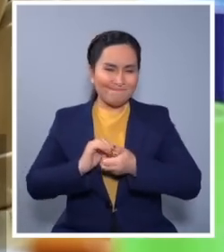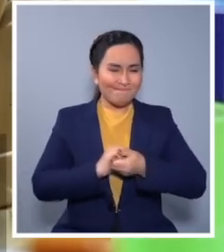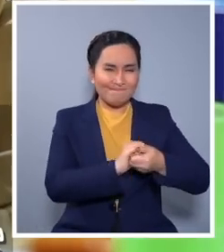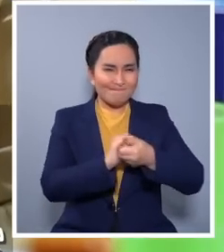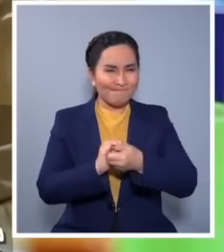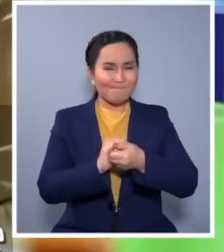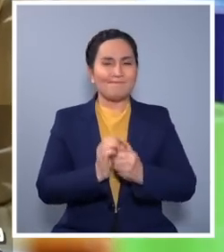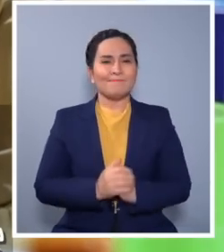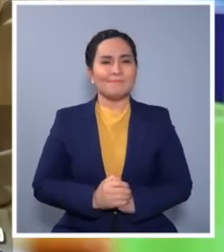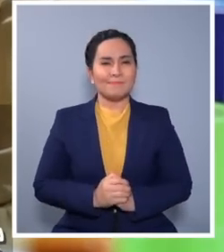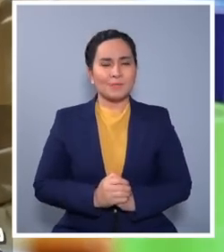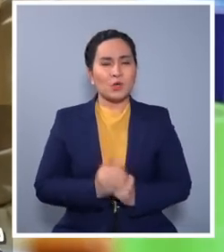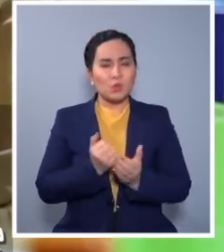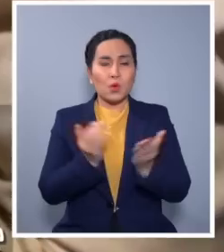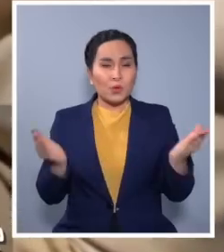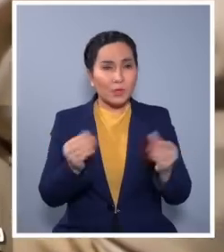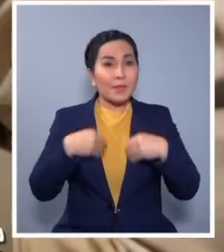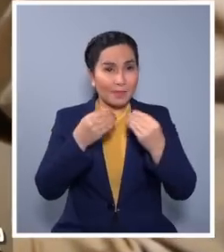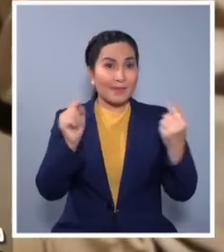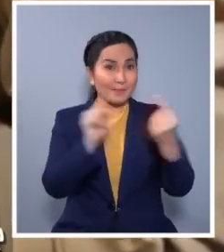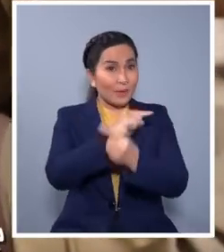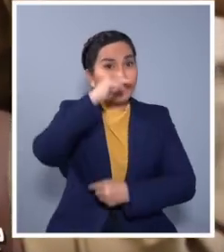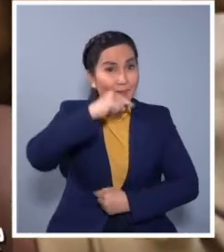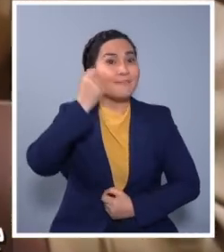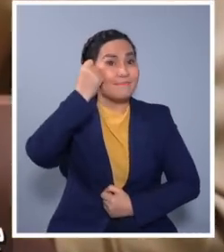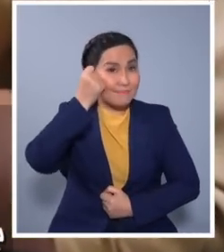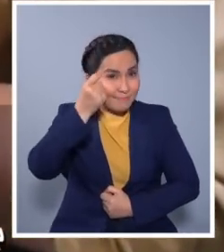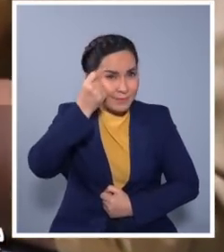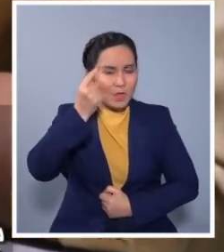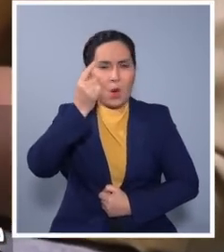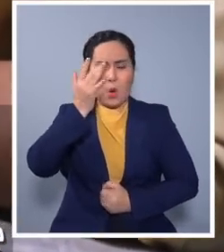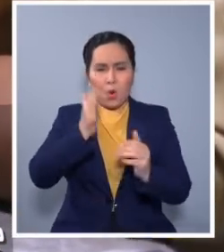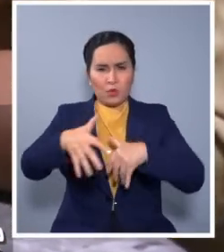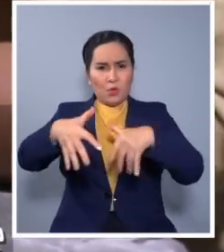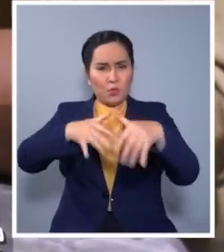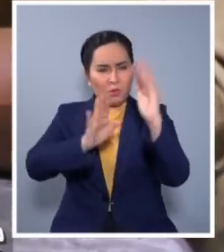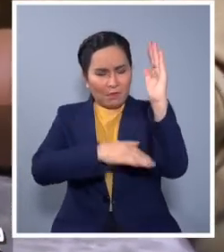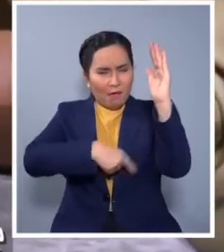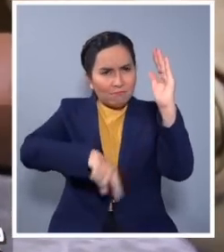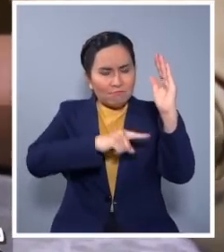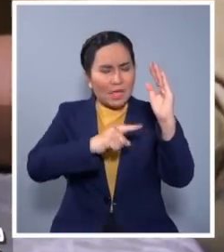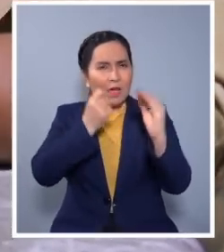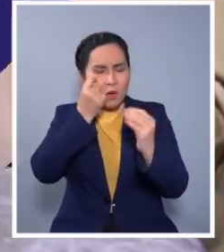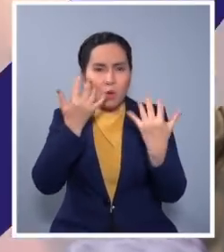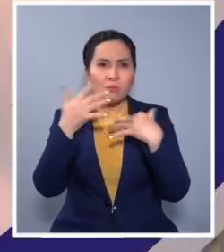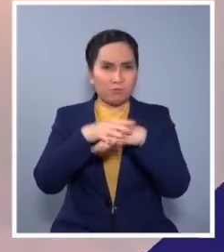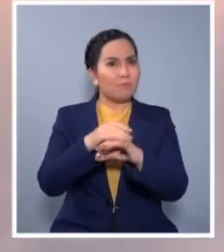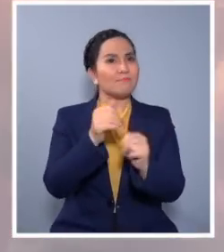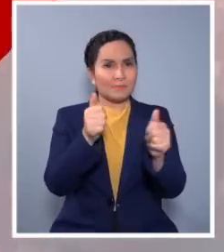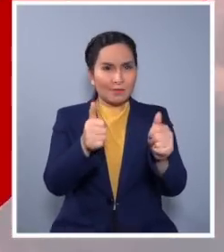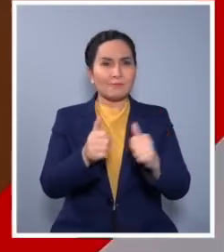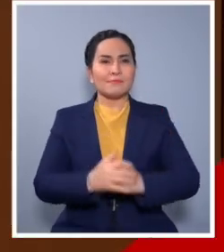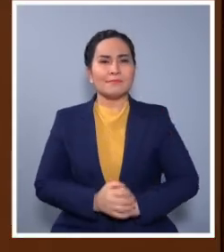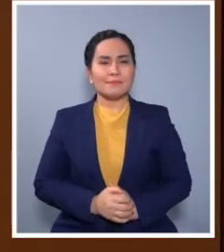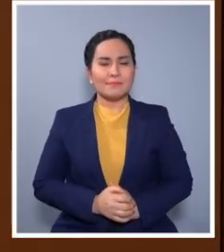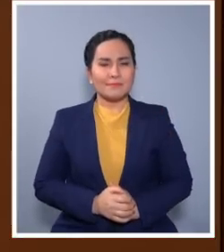คใต้รวมทั้งสร้างความเข้าใจระหว่างสังคมไทยและคนในพื้นที่จังหวัดชายแดนภาคใต